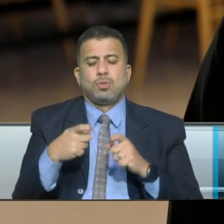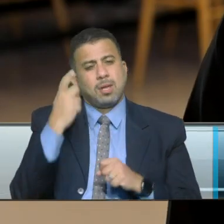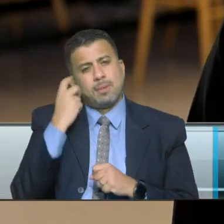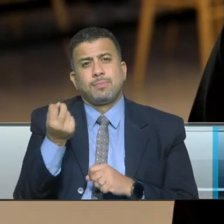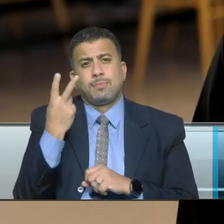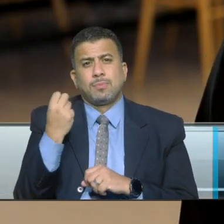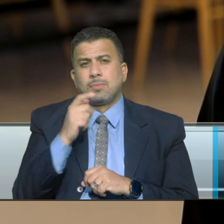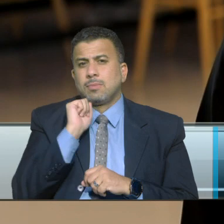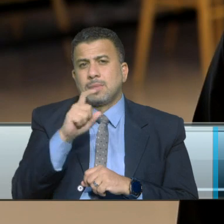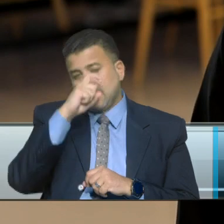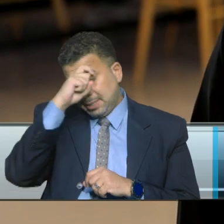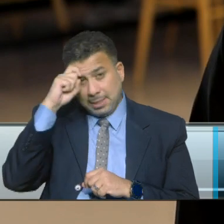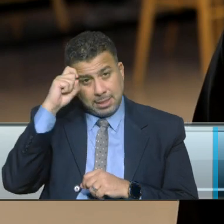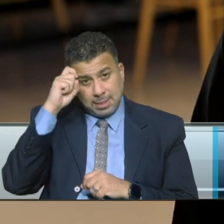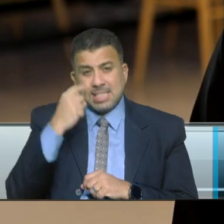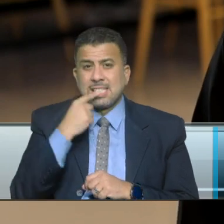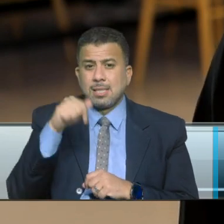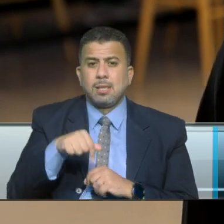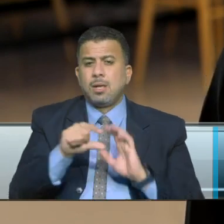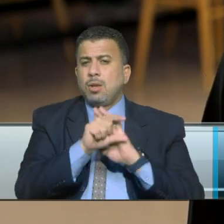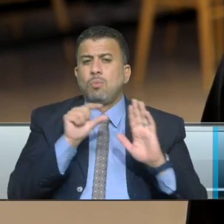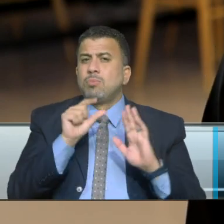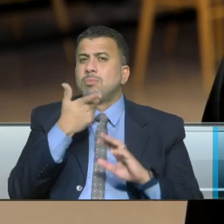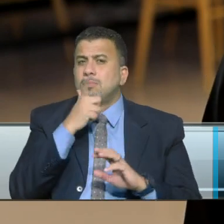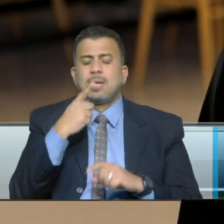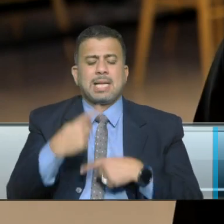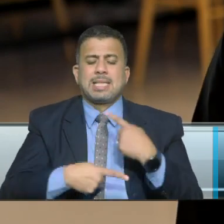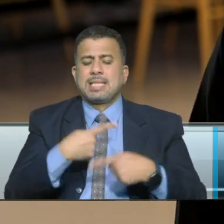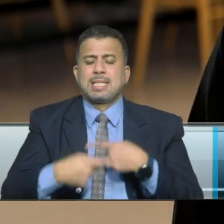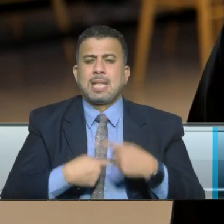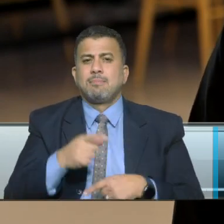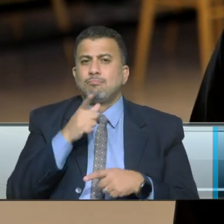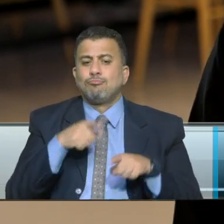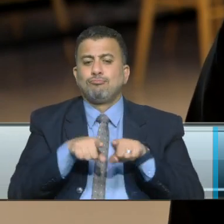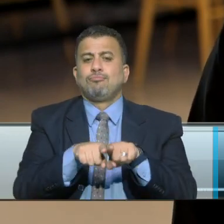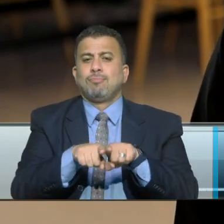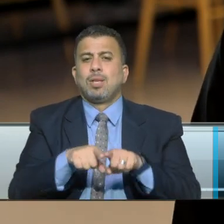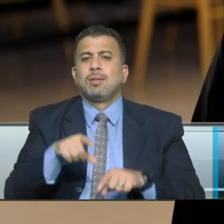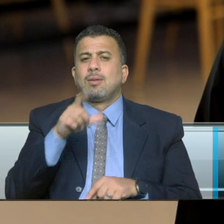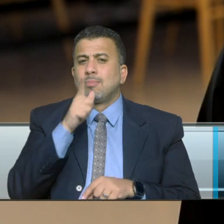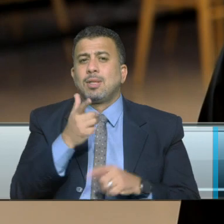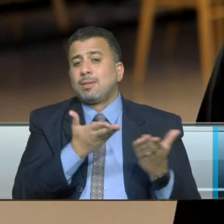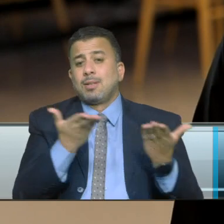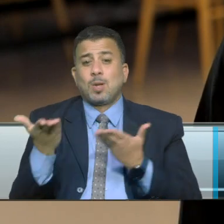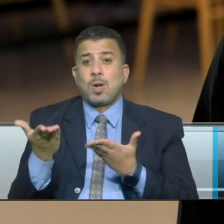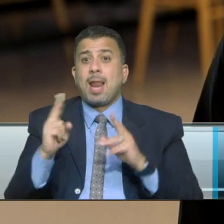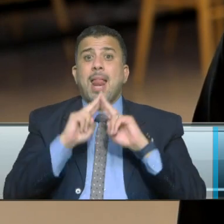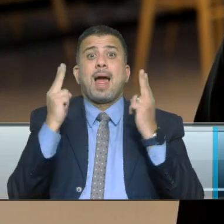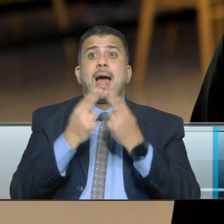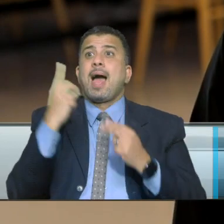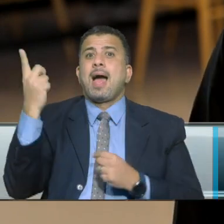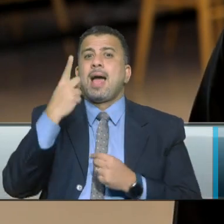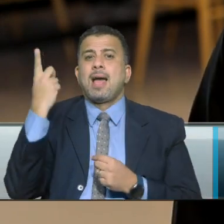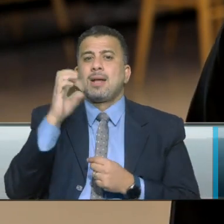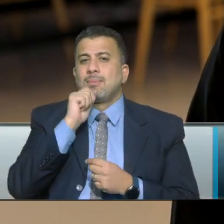عن مخيم الابتكار الصيفي لهذا العام بعنوان الاستدامة، تزامناً مع استعدادات الدولة لاستضافة الحدث العالمي